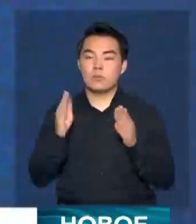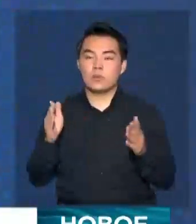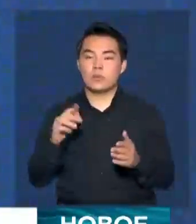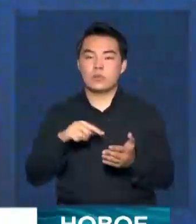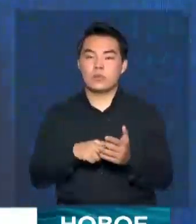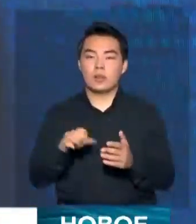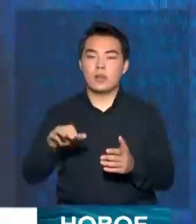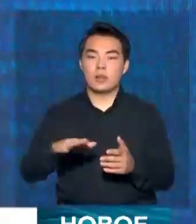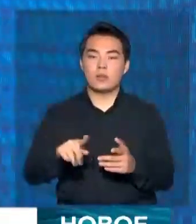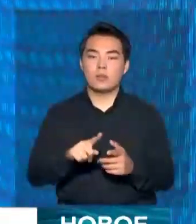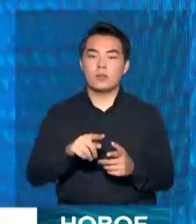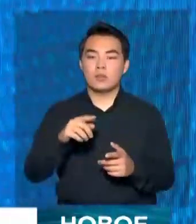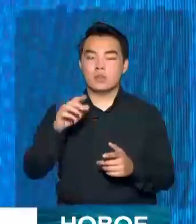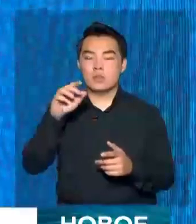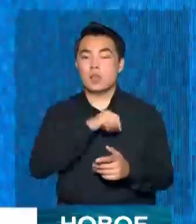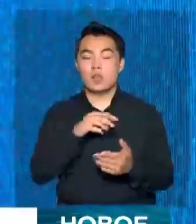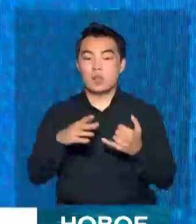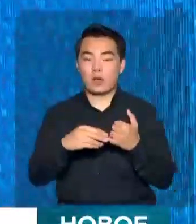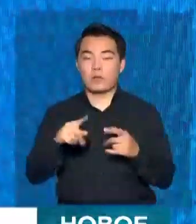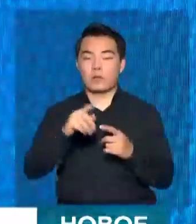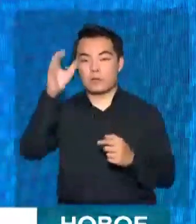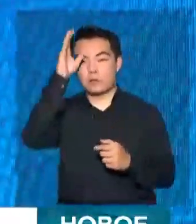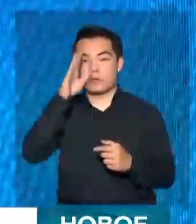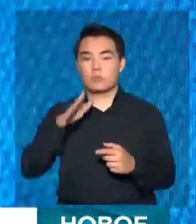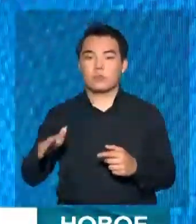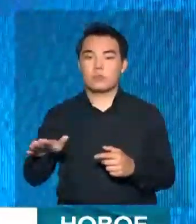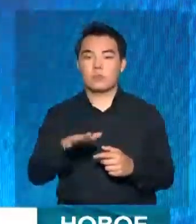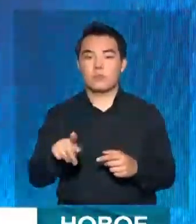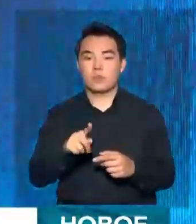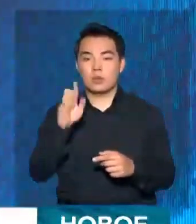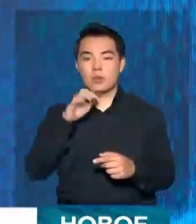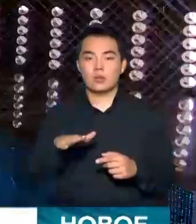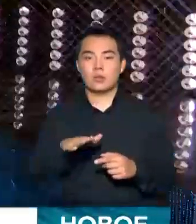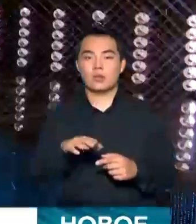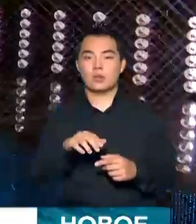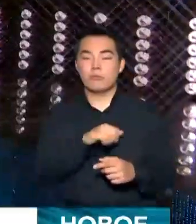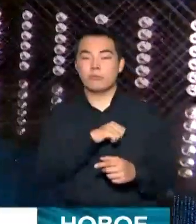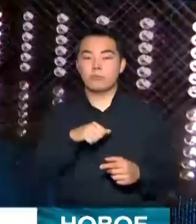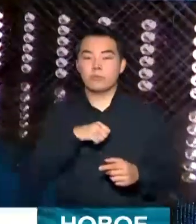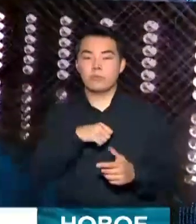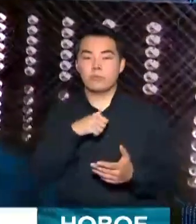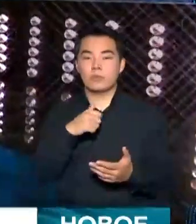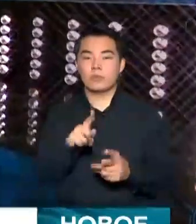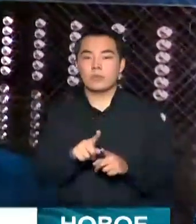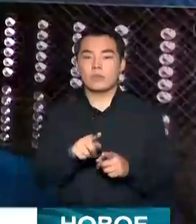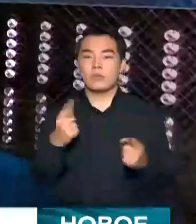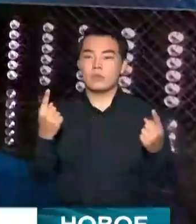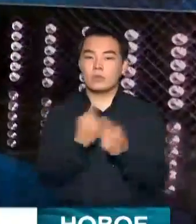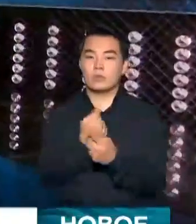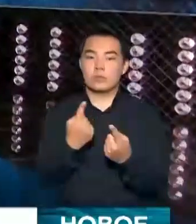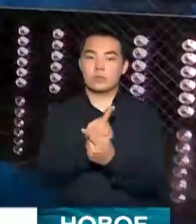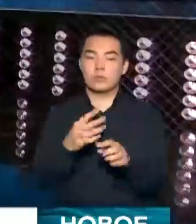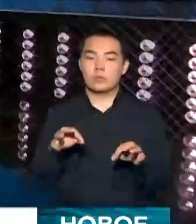по территории самая крупная тюркская страна. Мы, можно сказать, сидим на ключевых транспортных